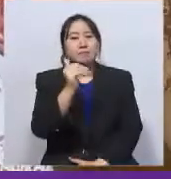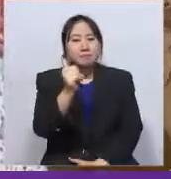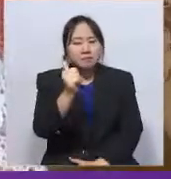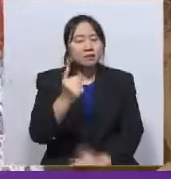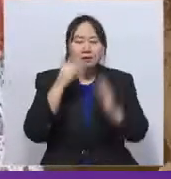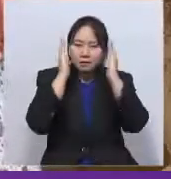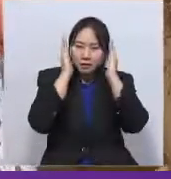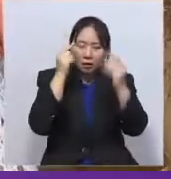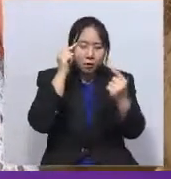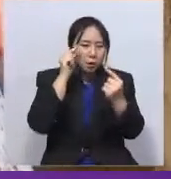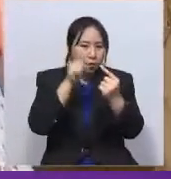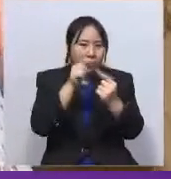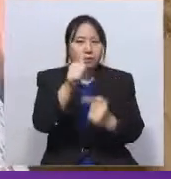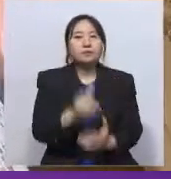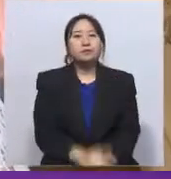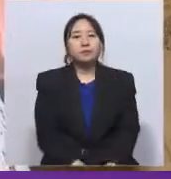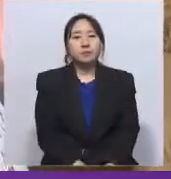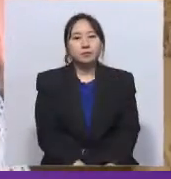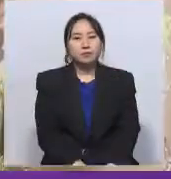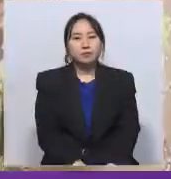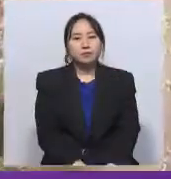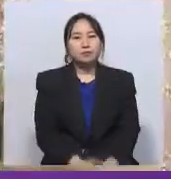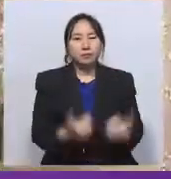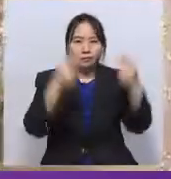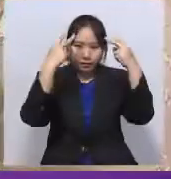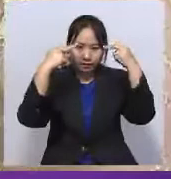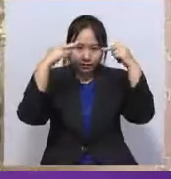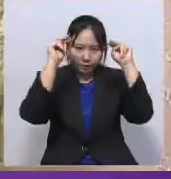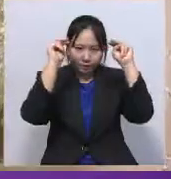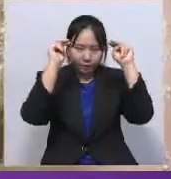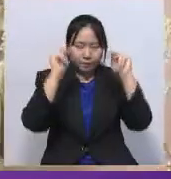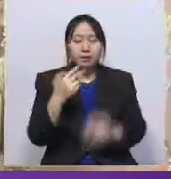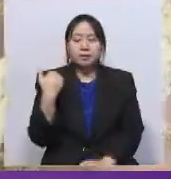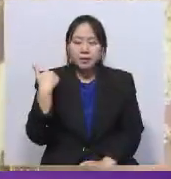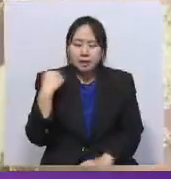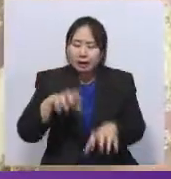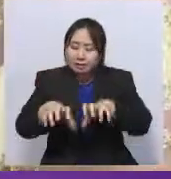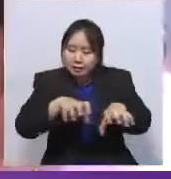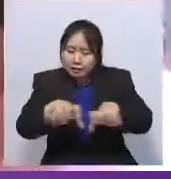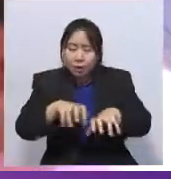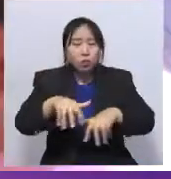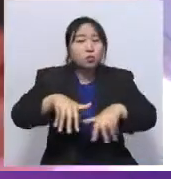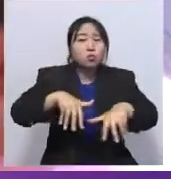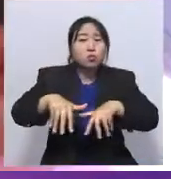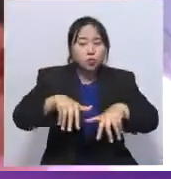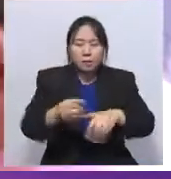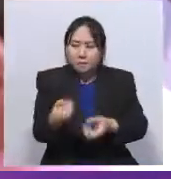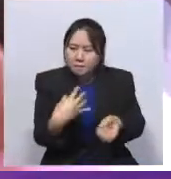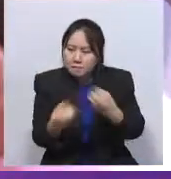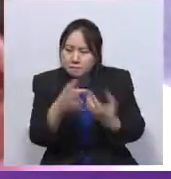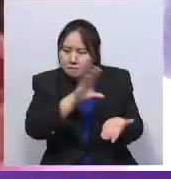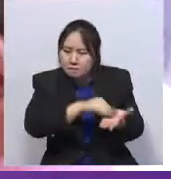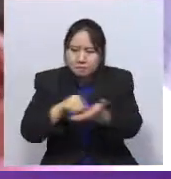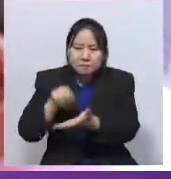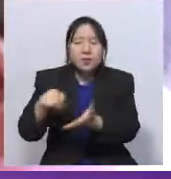ป้าตั้งใจนะ จากนั้นนายกรัฐมนตรีได้รับฟังแนวทางการบริหารจัดการชุมชนบ้านเปล็ดในซึ่งเป็นชุ